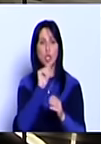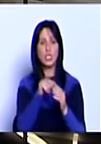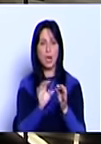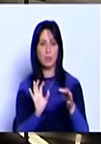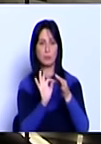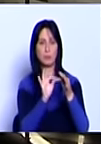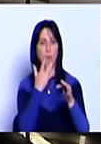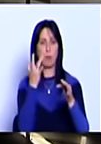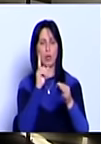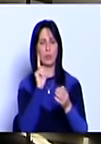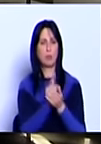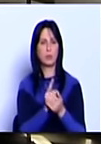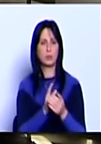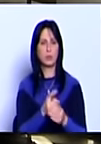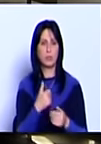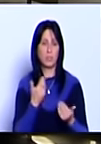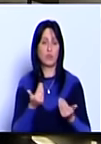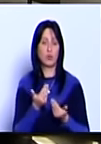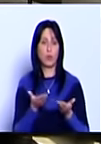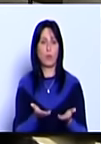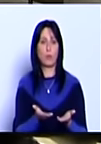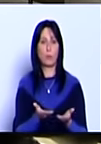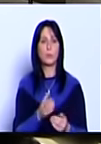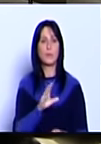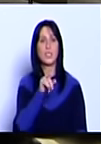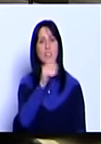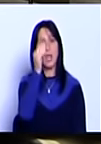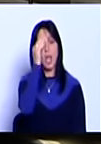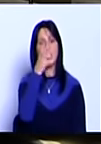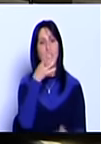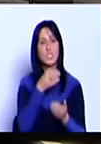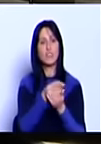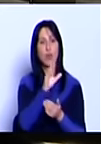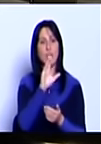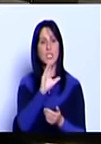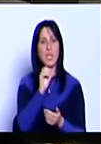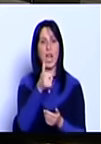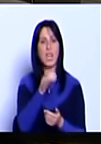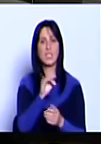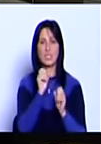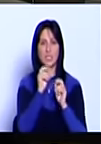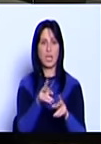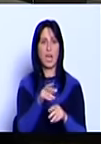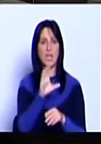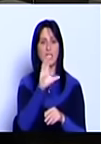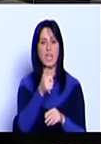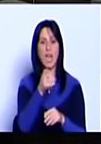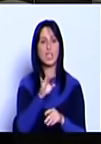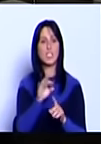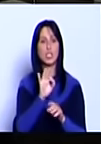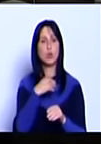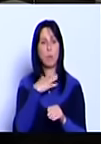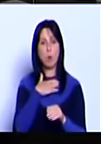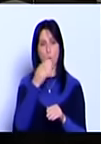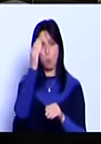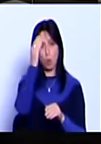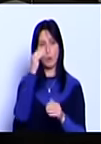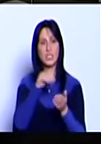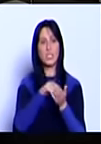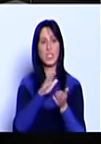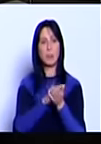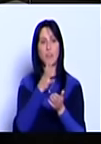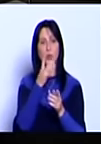ასე ვცხოვ ასეთ რეალობაში ვცხოვრობ ჩვენ პოზიცია საქართველოსთან მიმართებით გაქვთ აი დაუშვათ საქართველოსთან მიმართებით საქართველოსთან მიმართებაში პოზიცია